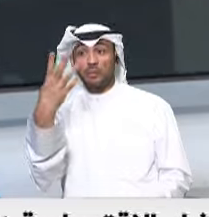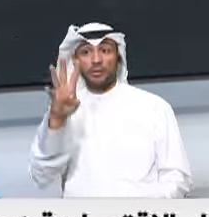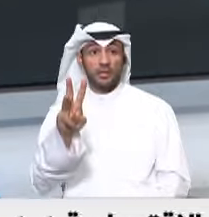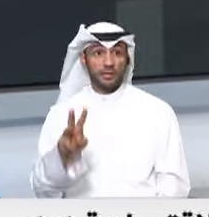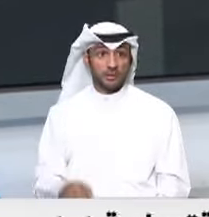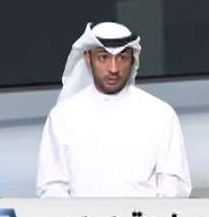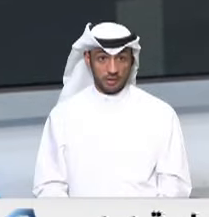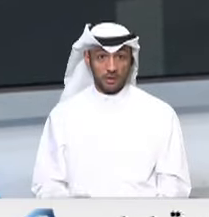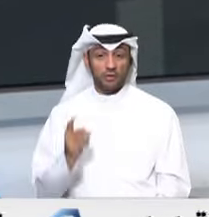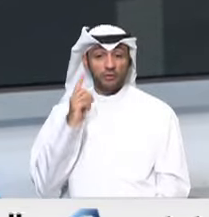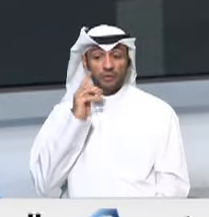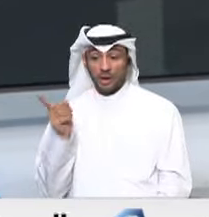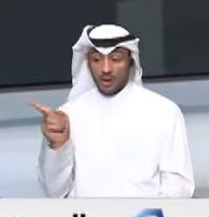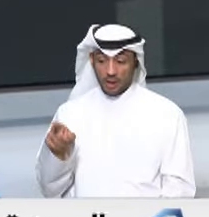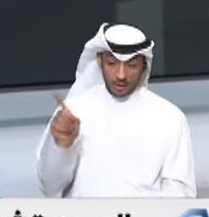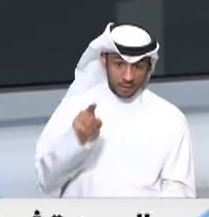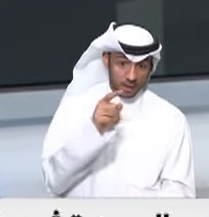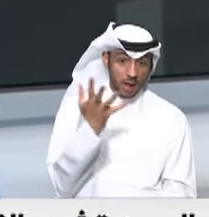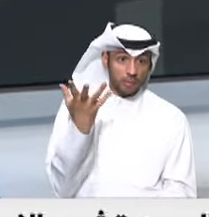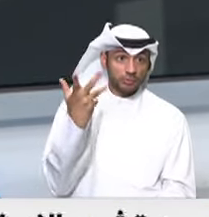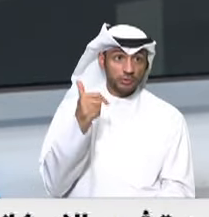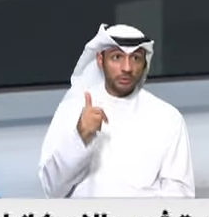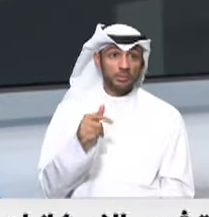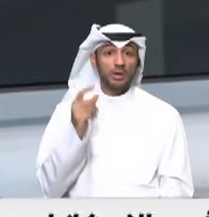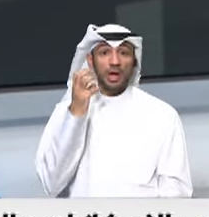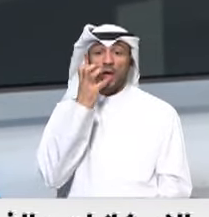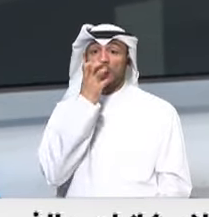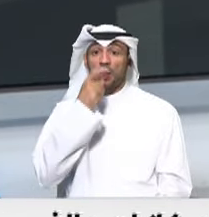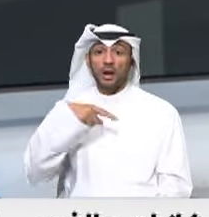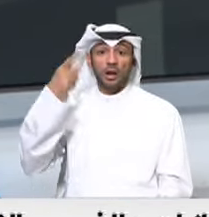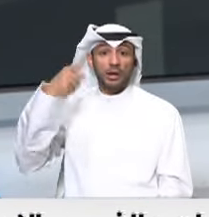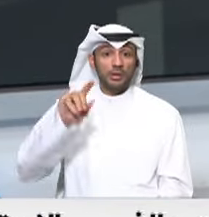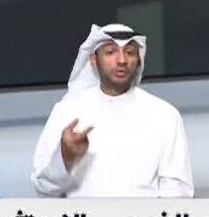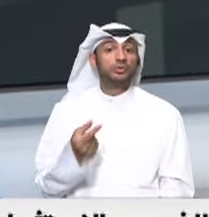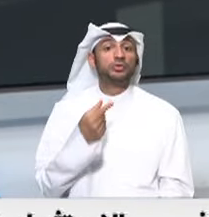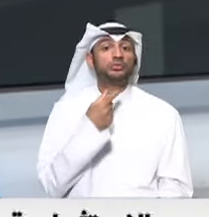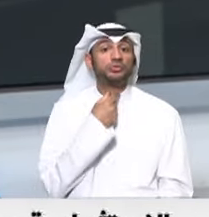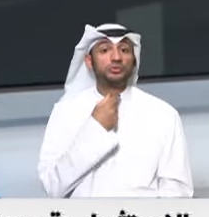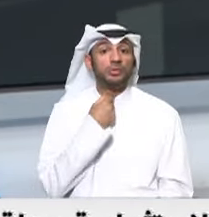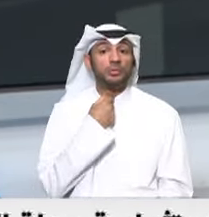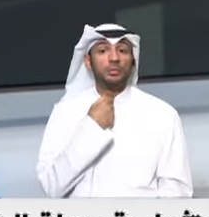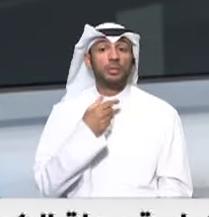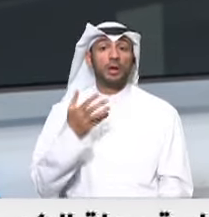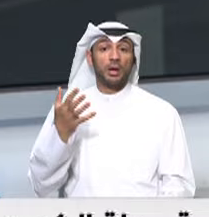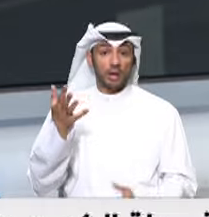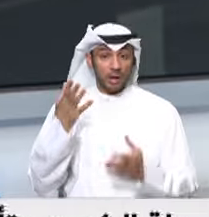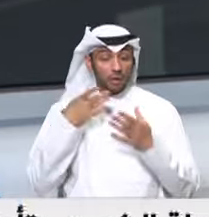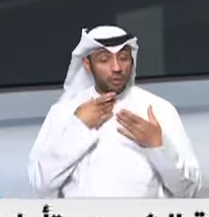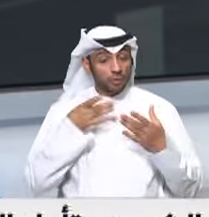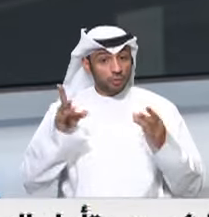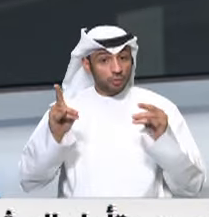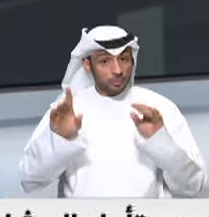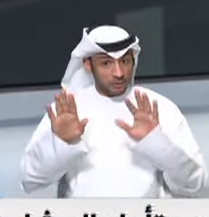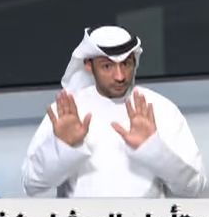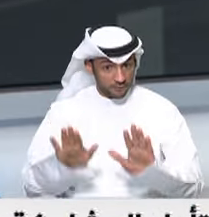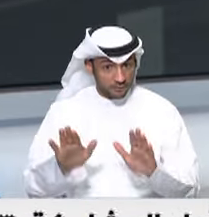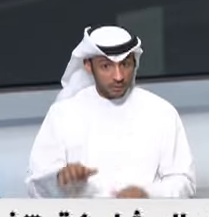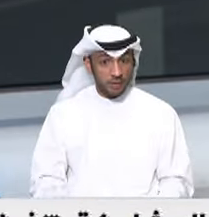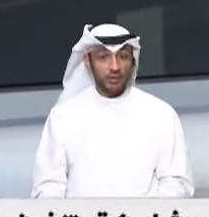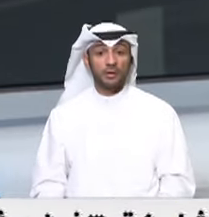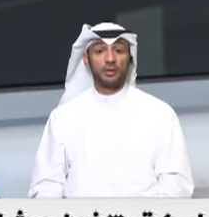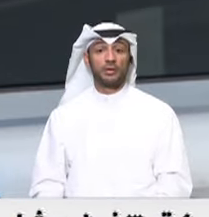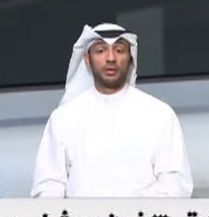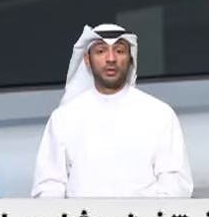باذن الله خلال الايام الخمسه القادمه اليوم الجمعه باذن الله الهواء راح يكون خفيف الى معتدل والاحساس بالرطوبه ملحوظ لان الهواء الكوس